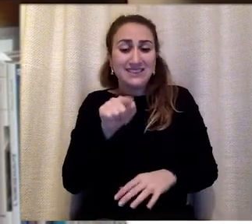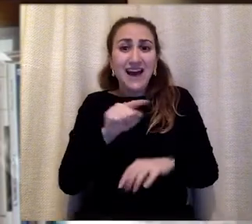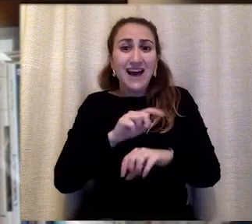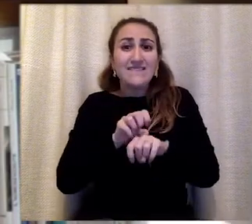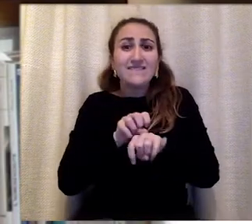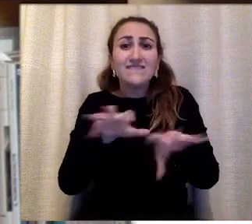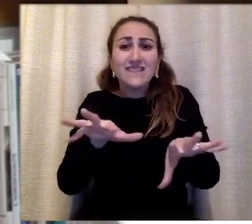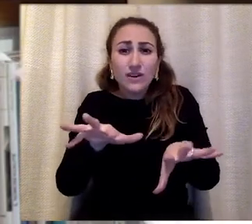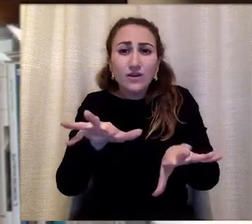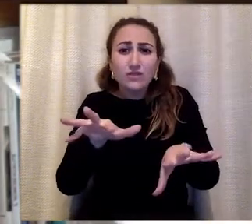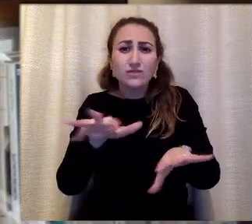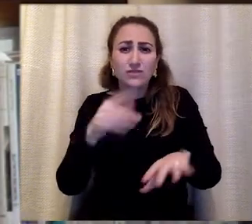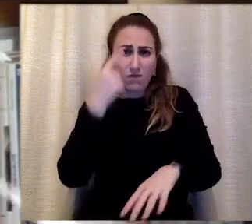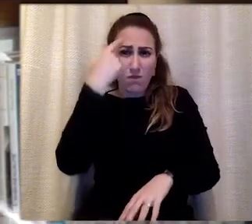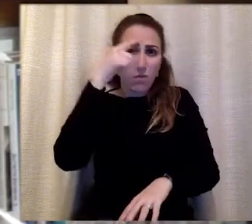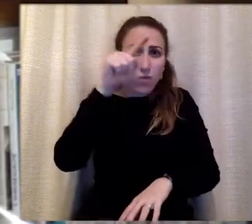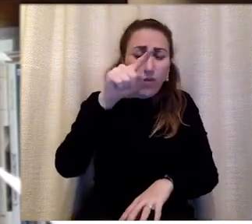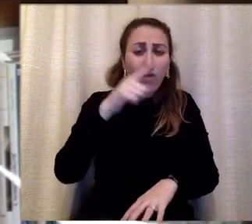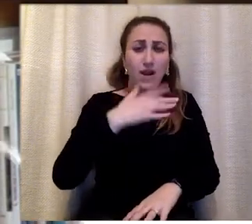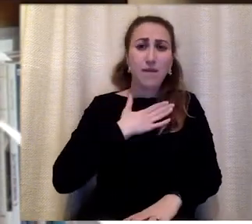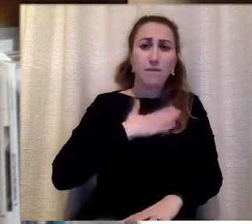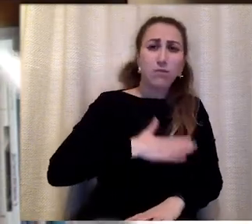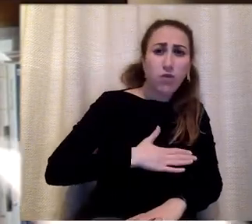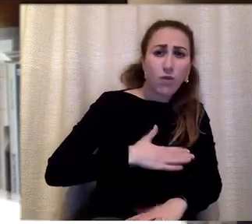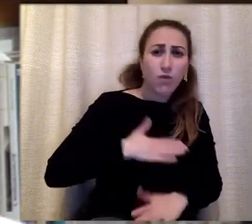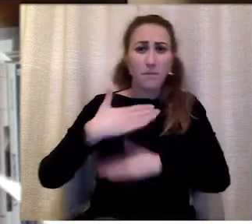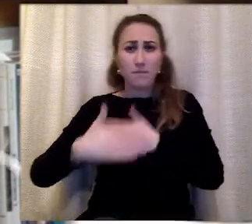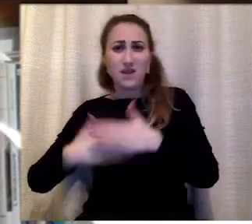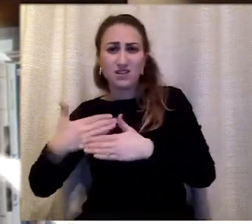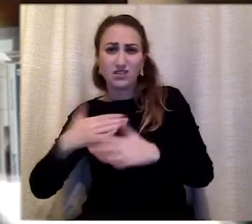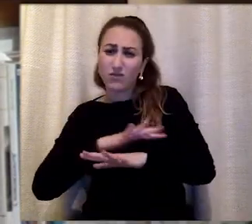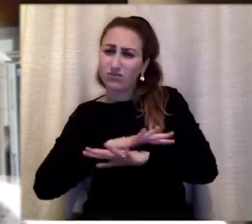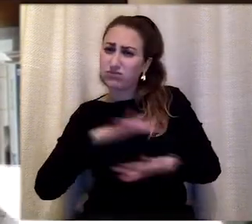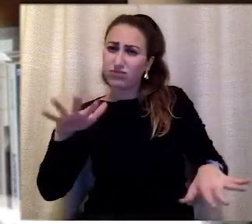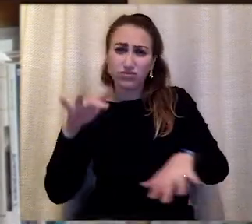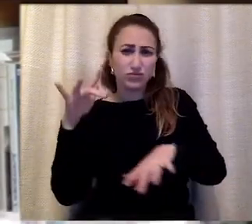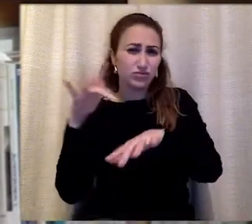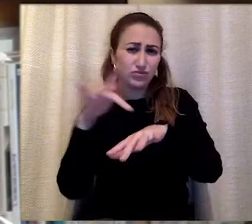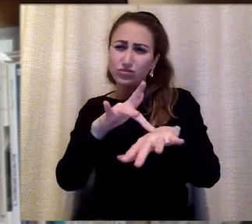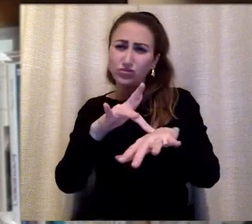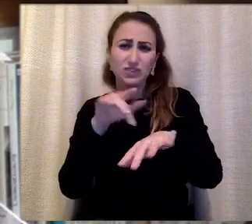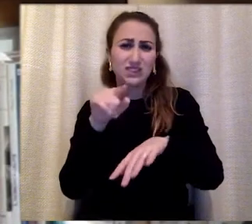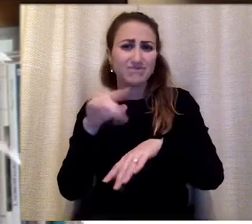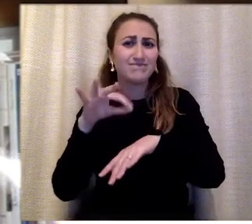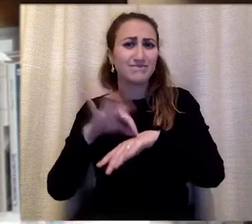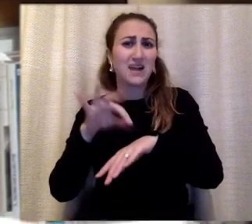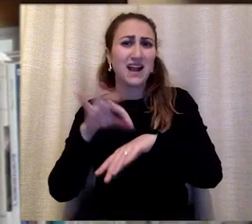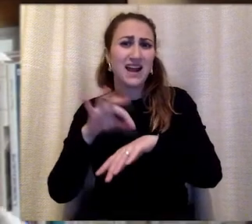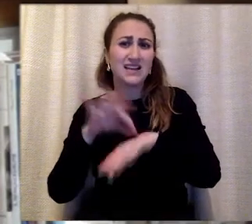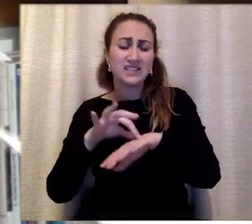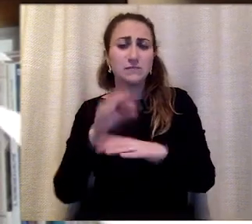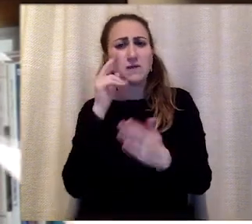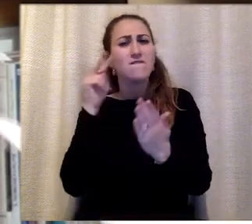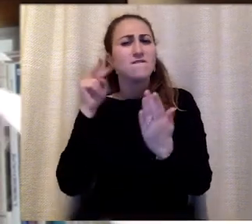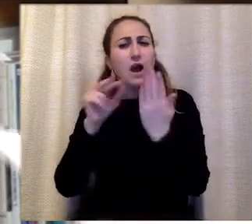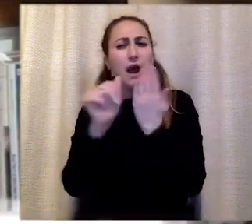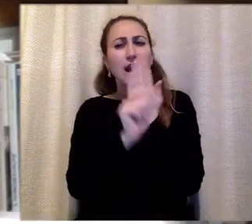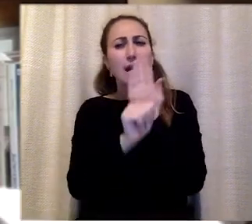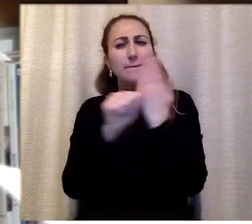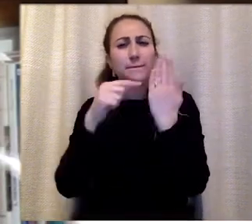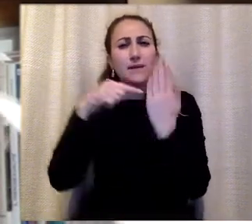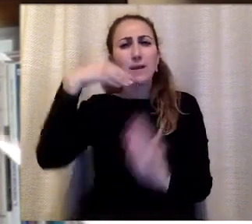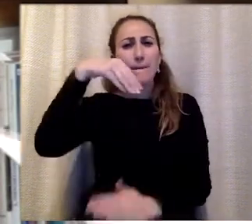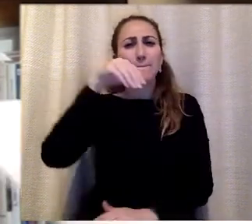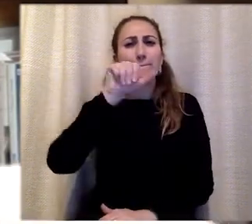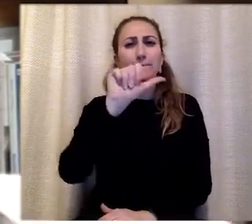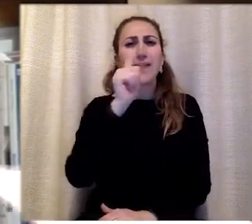veut trouver un sens ou un parallèle, on pourrait éventuellement trouver dans Matthieu 24 la citation où Jésus dit qu'il y aura